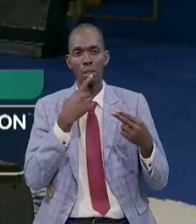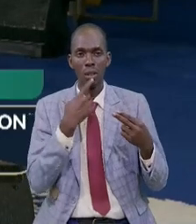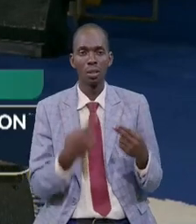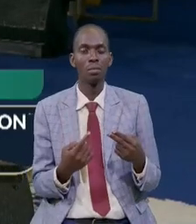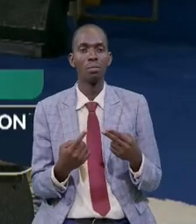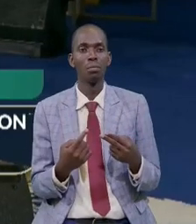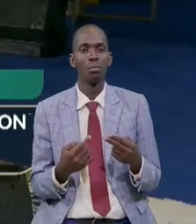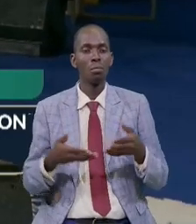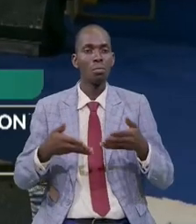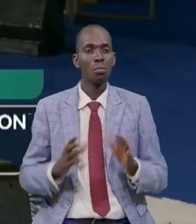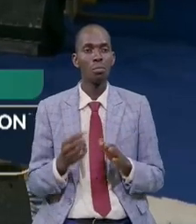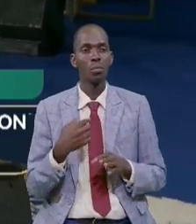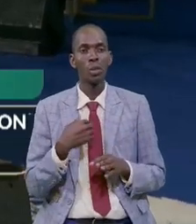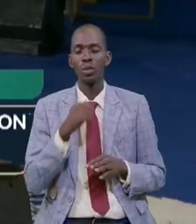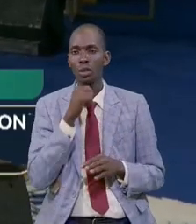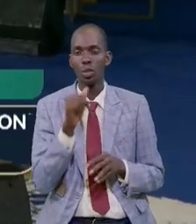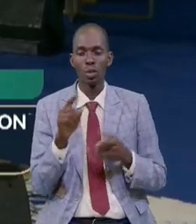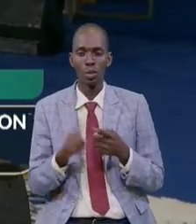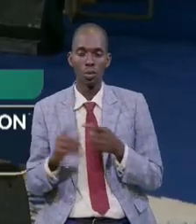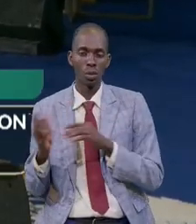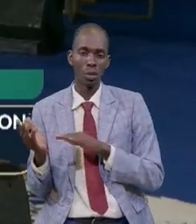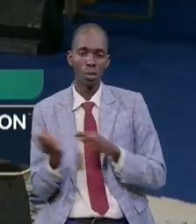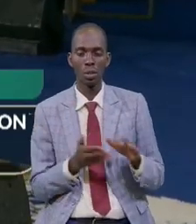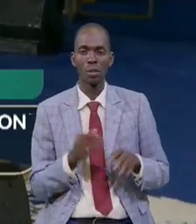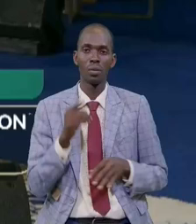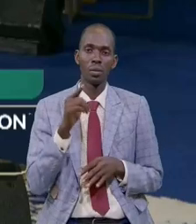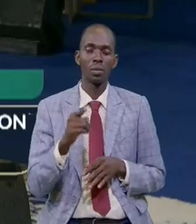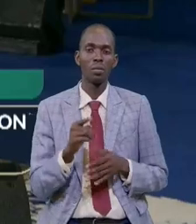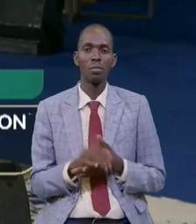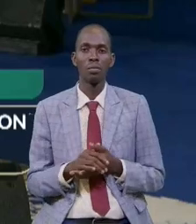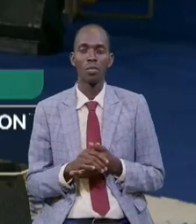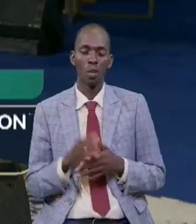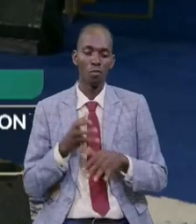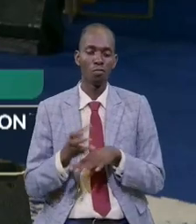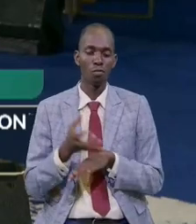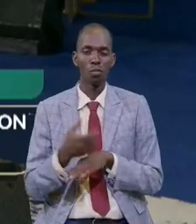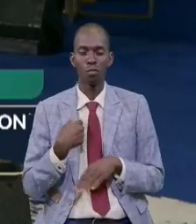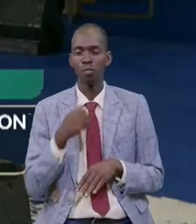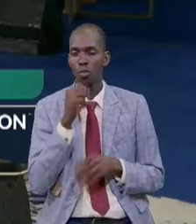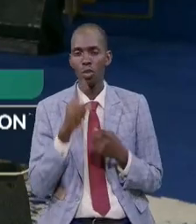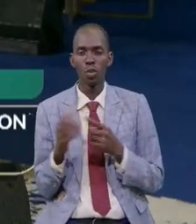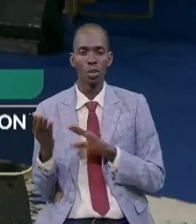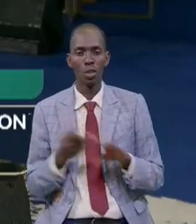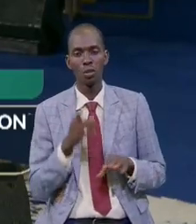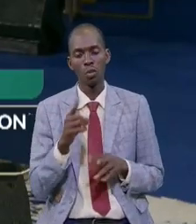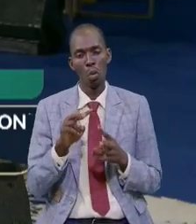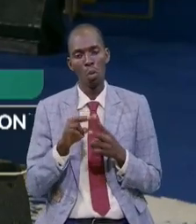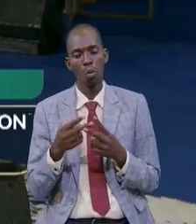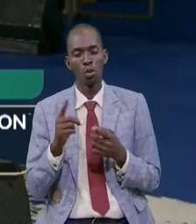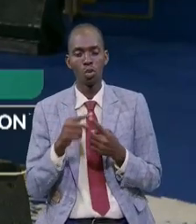16 ond ne me presse pas de te laisser de retourner loin de